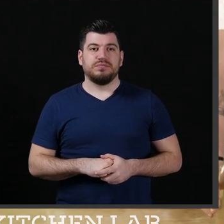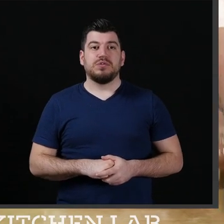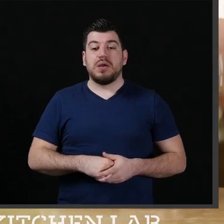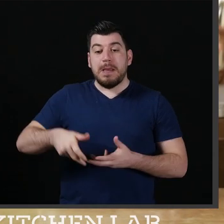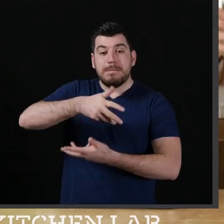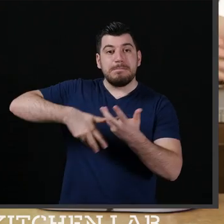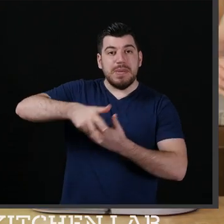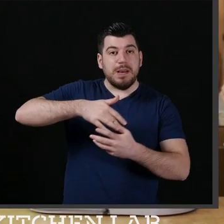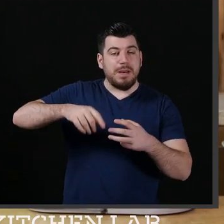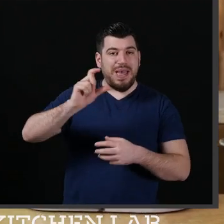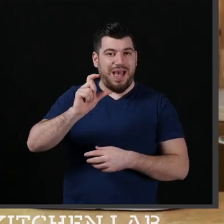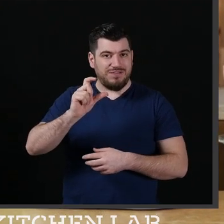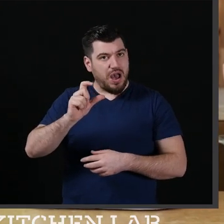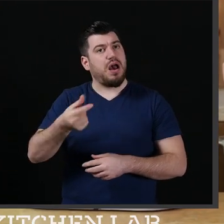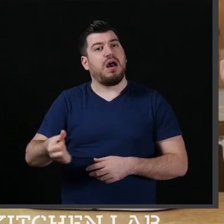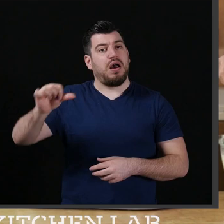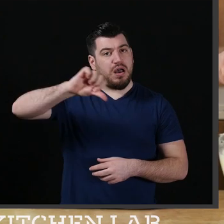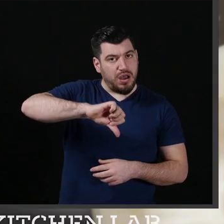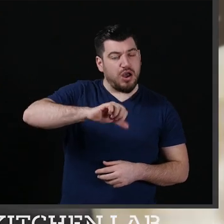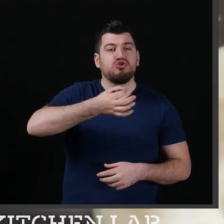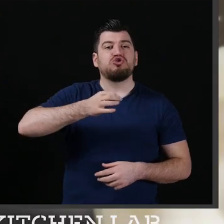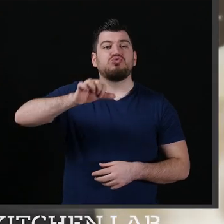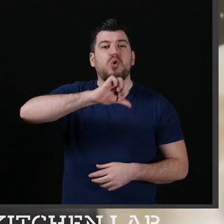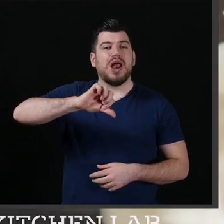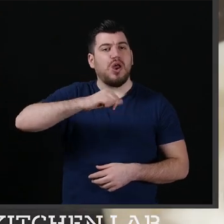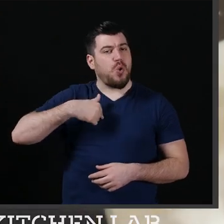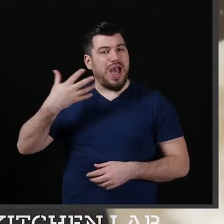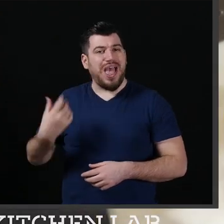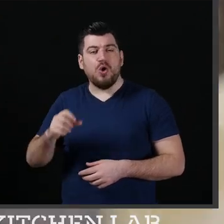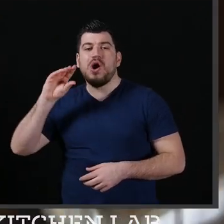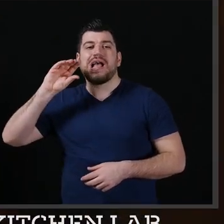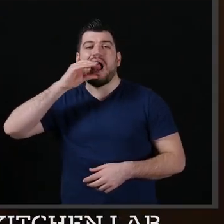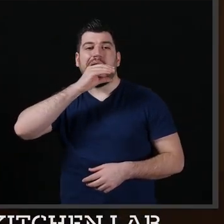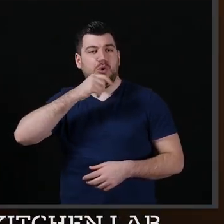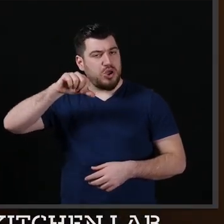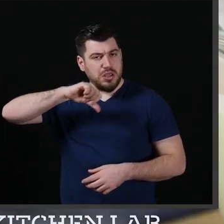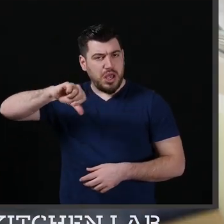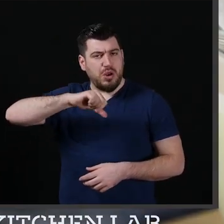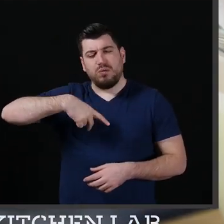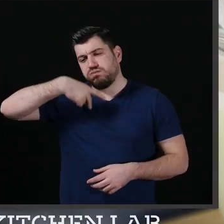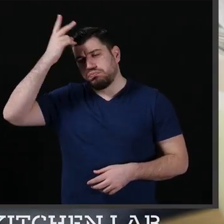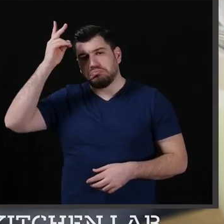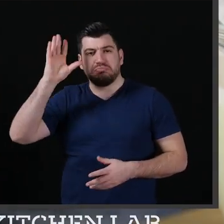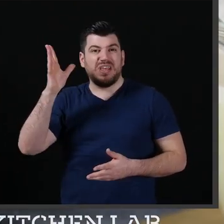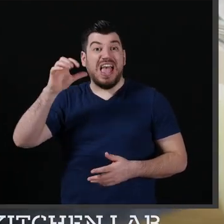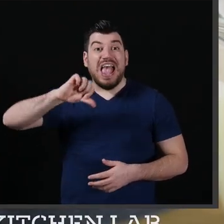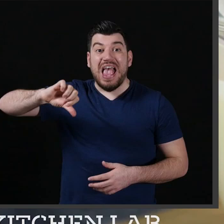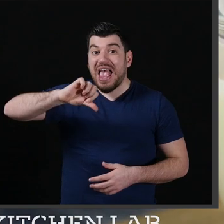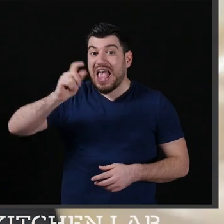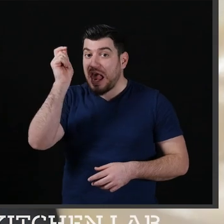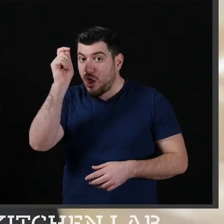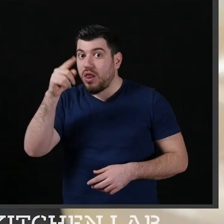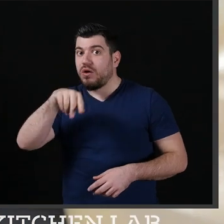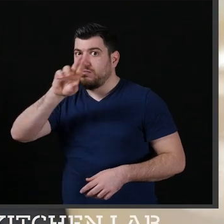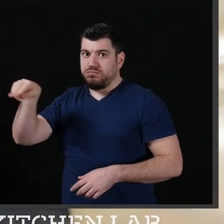αυγά μας θα ρίξουμε το σπορέλαιο. Εγώ έχω καλαμποκέλαιο εδώ πέρα. Μπορείτε να βάλετε ό,τι λαδάκι σας αρέσει, αλλά σε καμία περίπτωση δεν βάζουμε ελαιόλαδο.